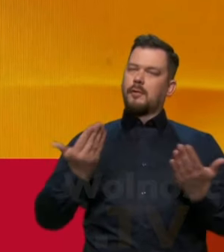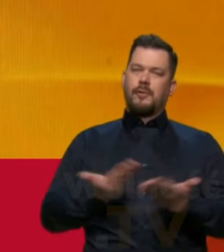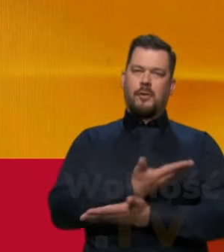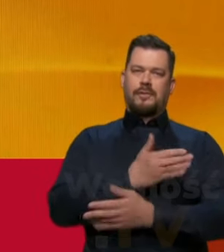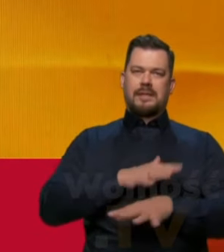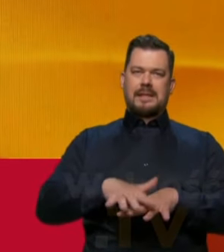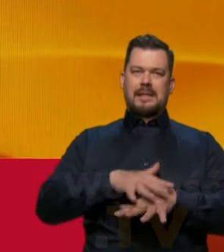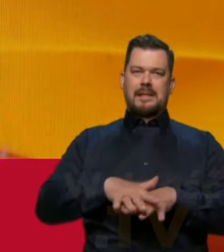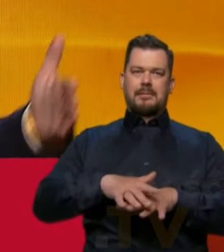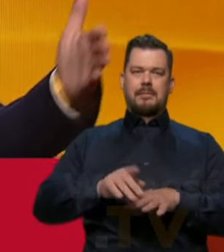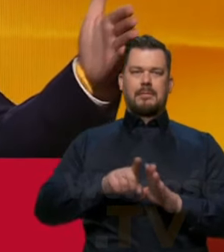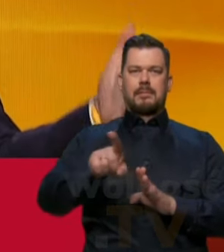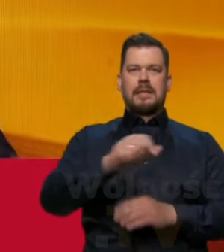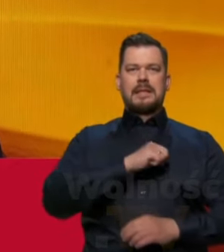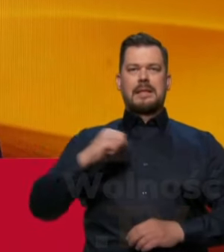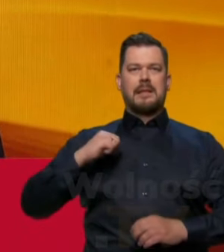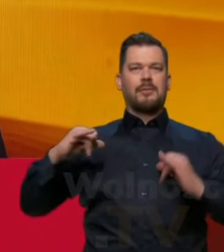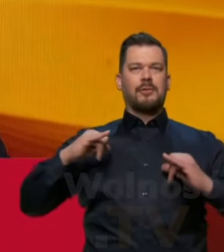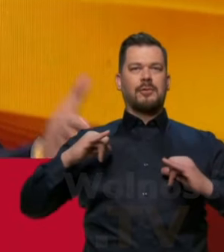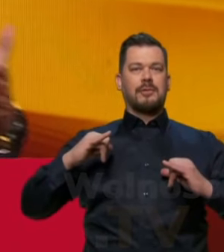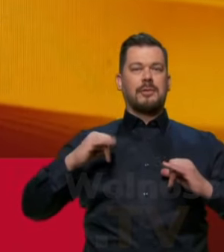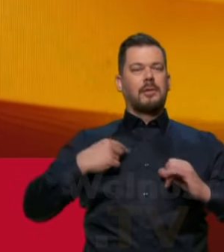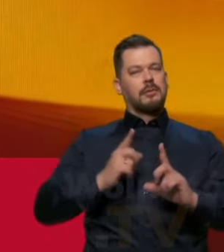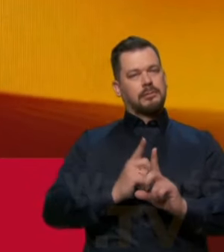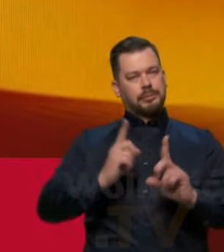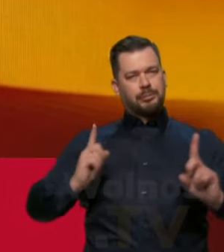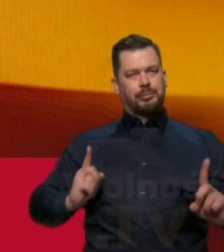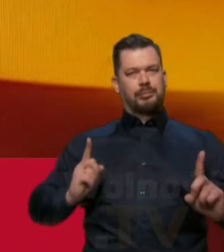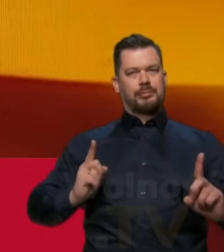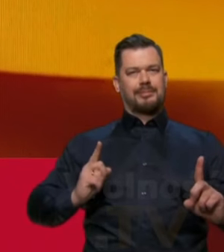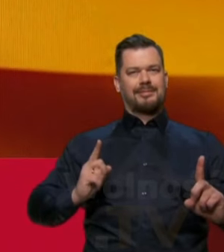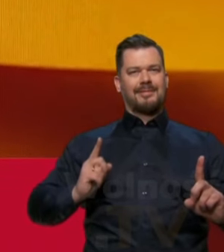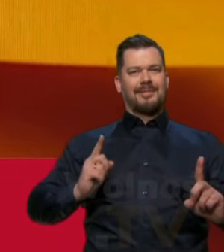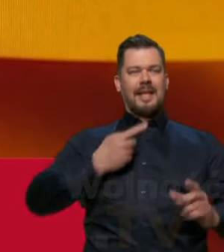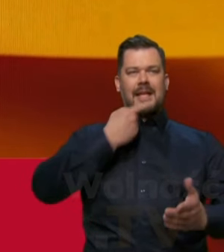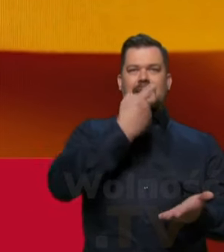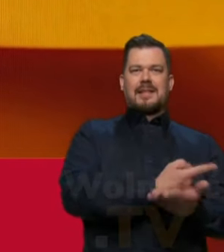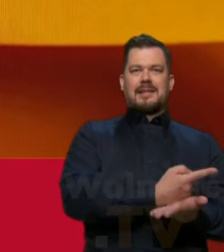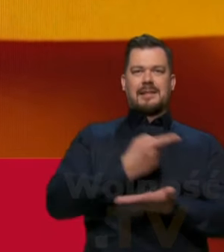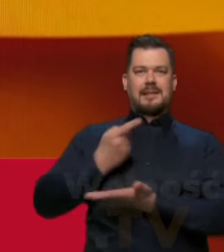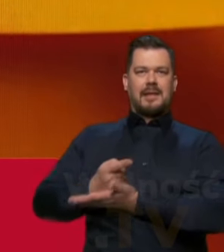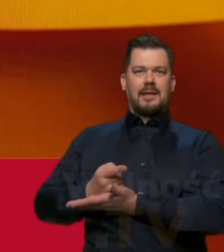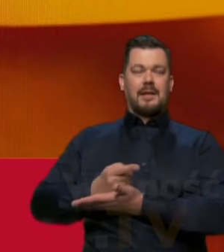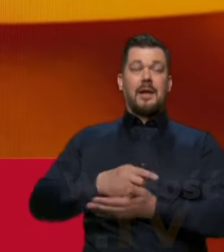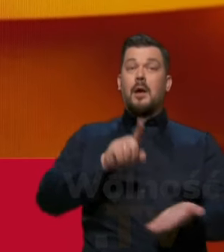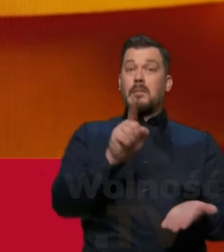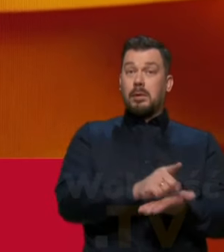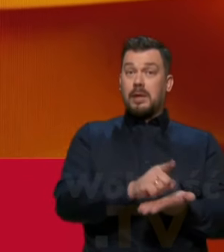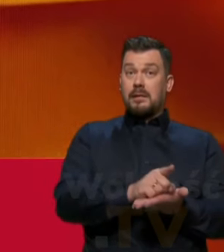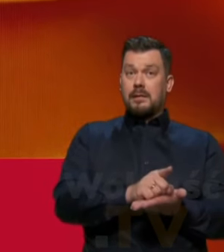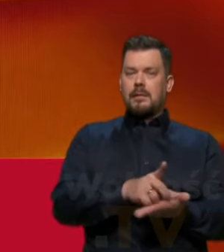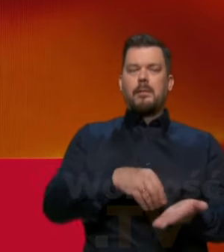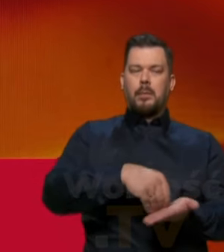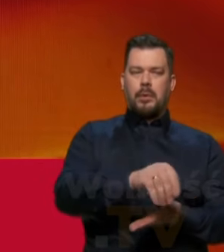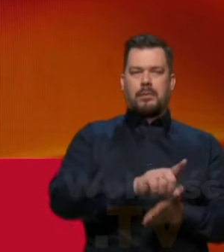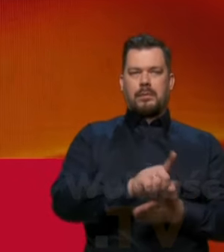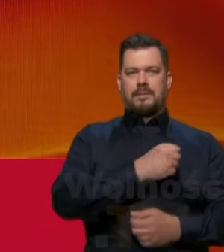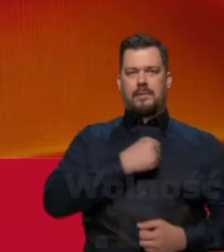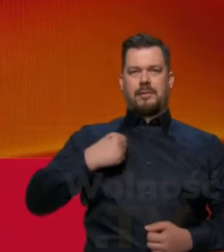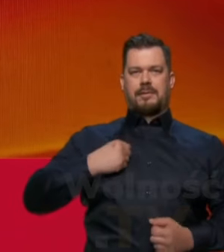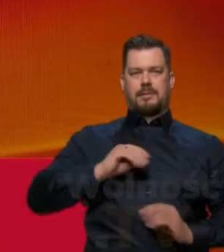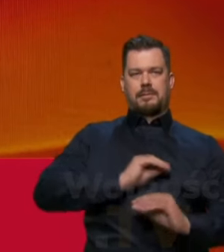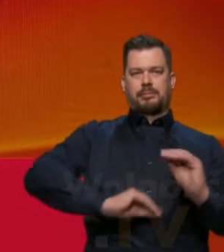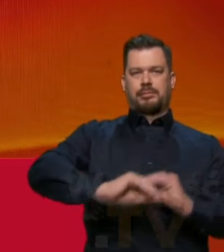finansowania samorządów, tak żeby uniezależnić samorząd od decyzji rządowych, żeby te podatki zostawały w Warszawie i żeby z nich można było